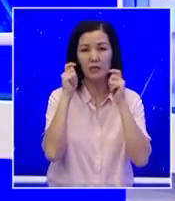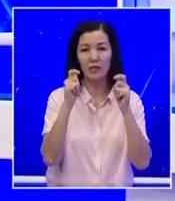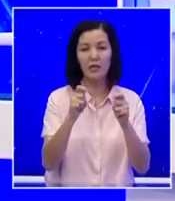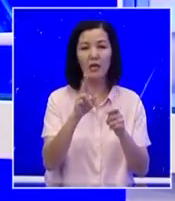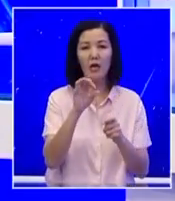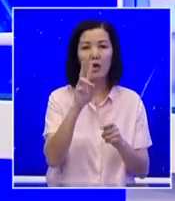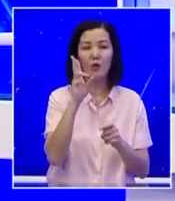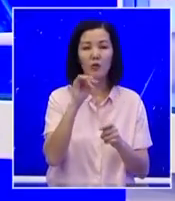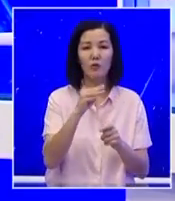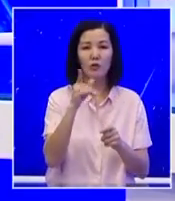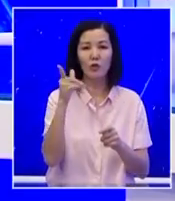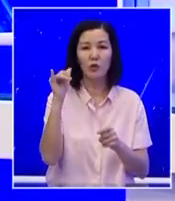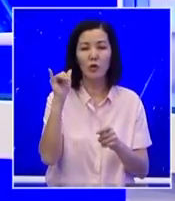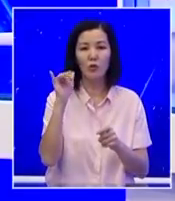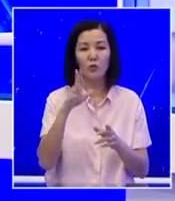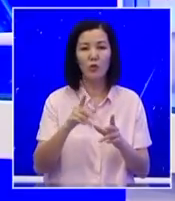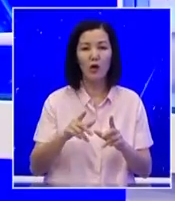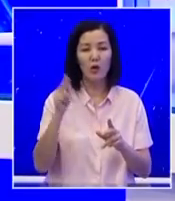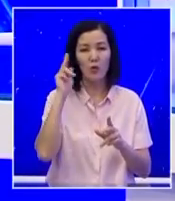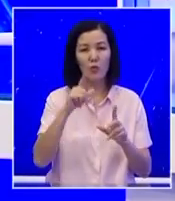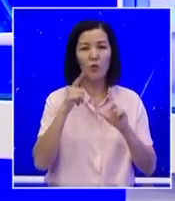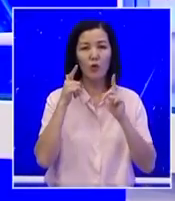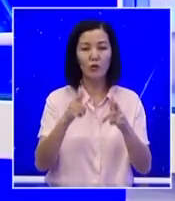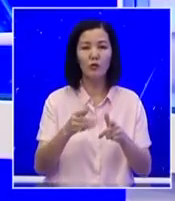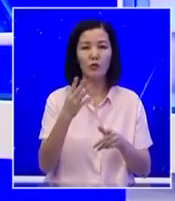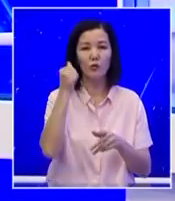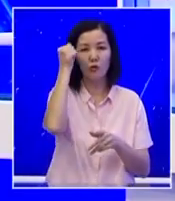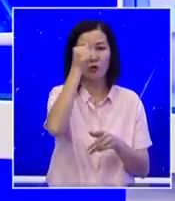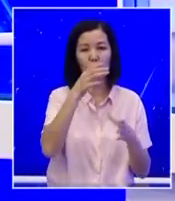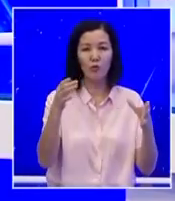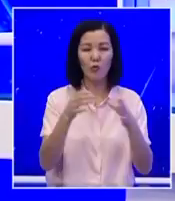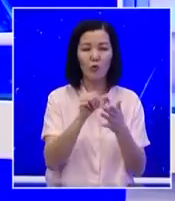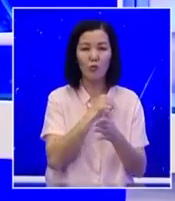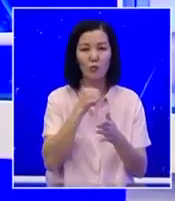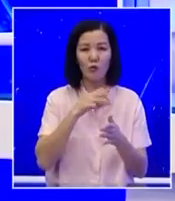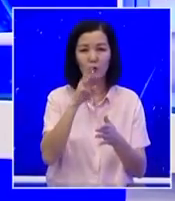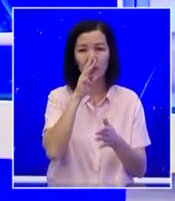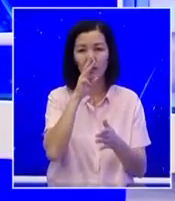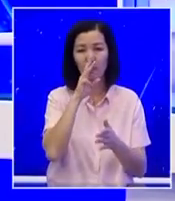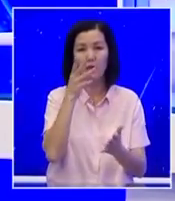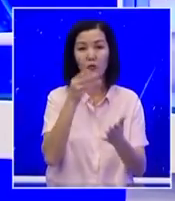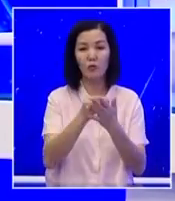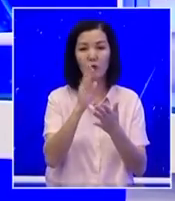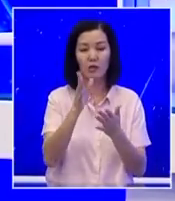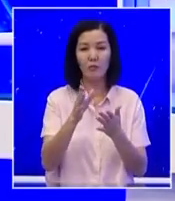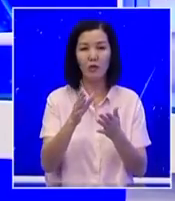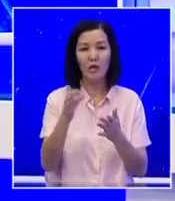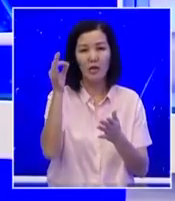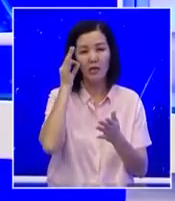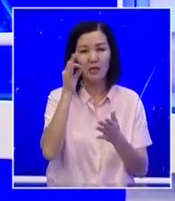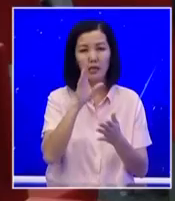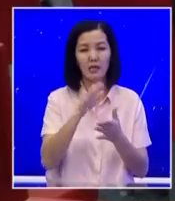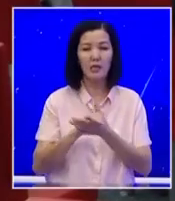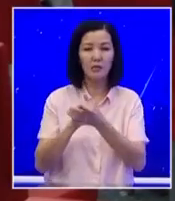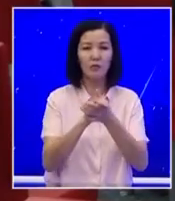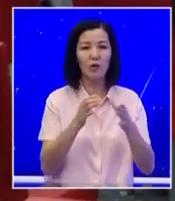түлек Ильяс Жансүгіров атындағы Жетісу мемлекеттік университетіне оқуға түссе, 4 жыл бойы ұйым тарту еткен стипендияны ала алады. Еске